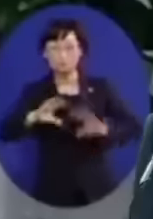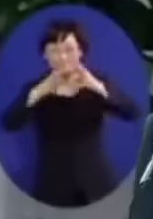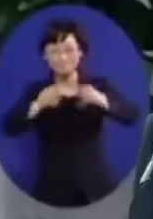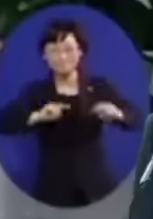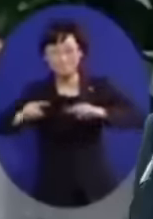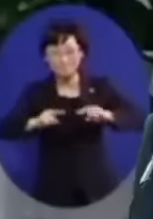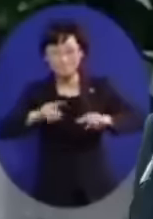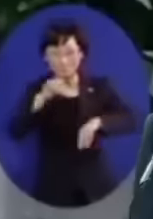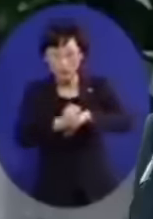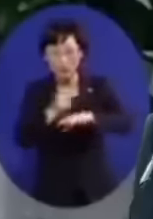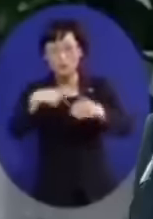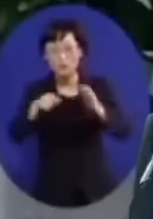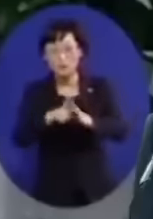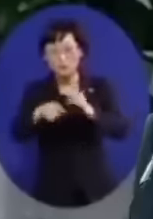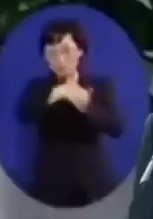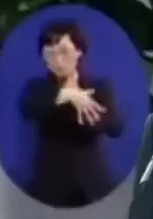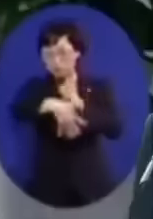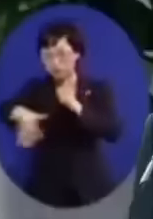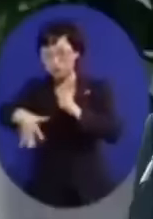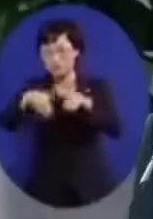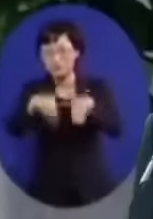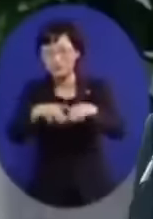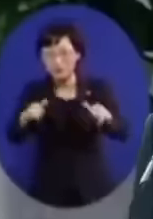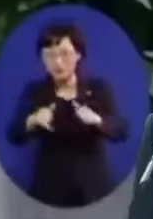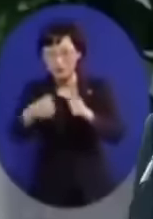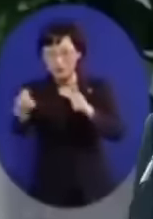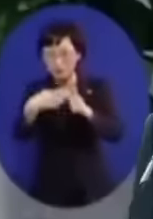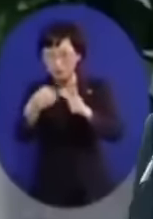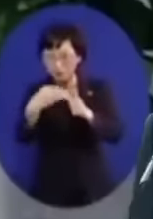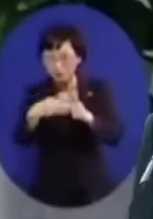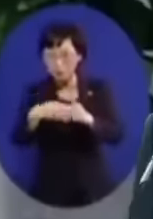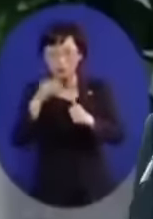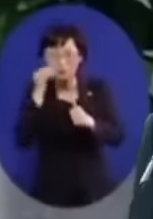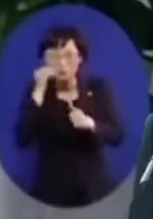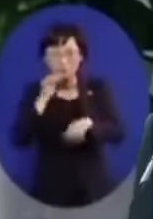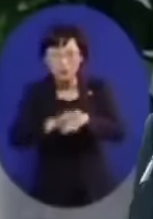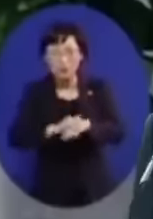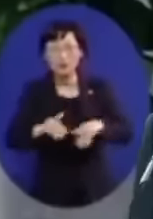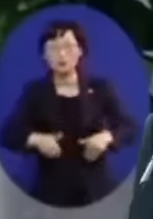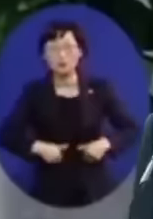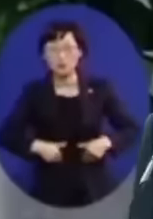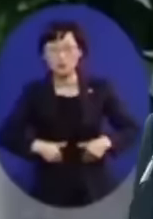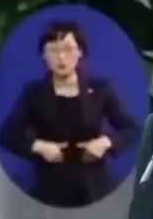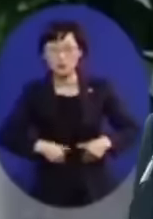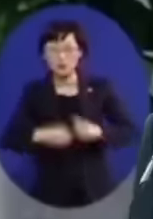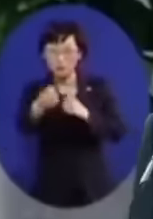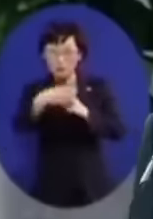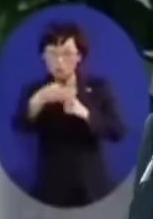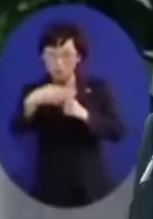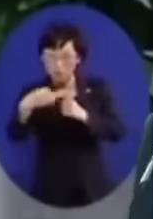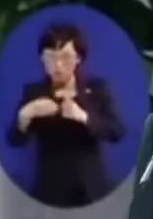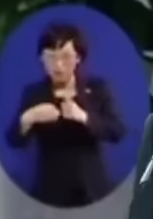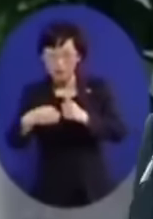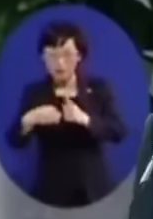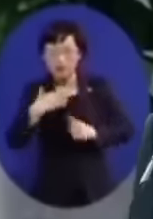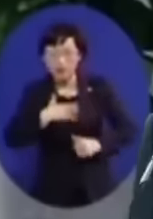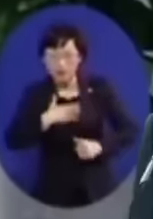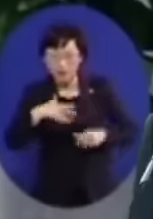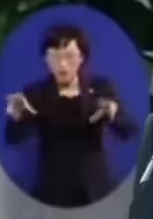밑에 부리는 신하들의 말을 잘 들어야 돼요. 자기만 지혜하지 말고 다 말을 듣고 그 다음에는